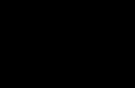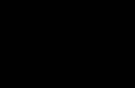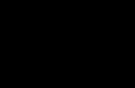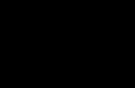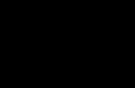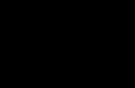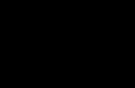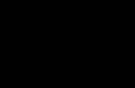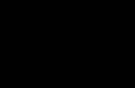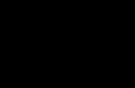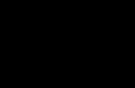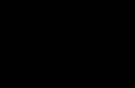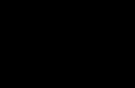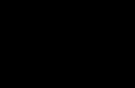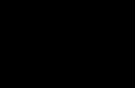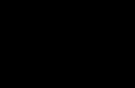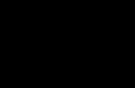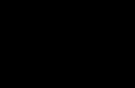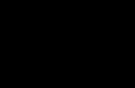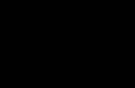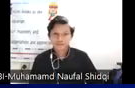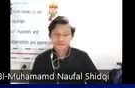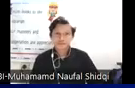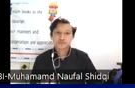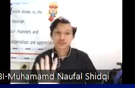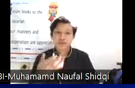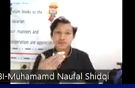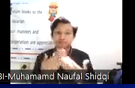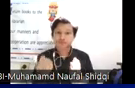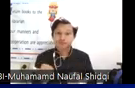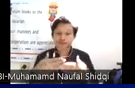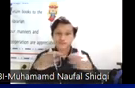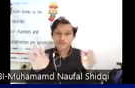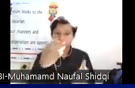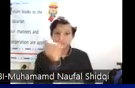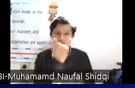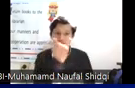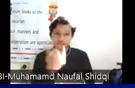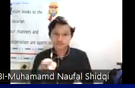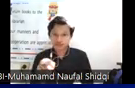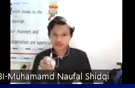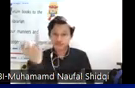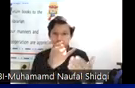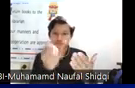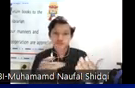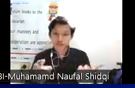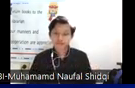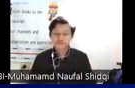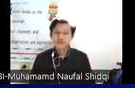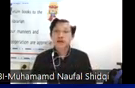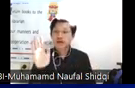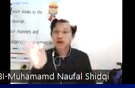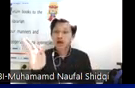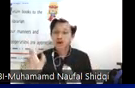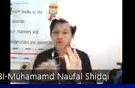sebentar ya mohon tunggu sebentar nanti akan muncul seperti ini Bapak Ibu belum mempunyai akun nanti bisa klik